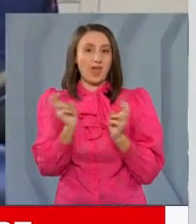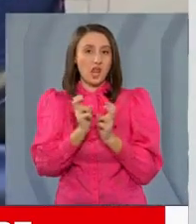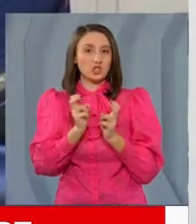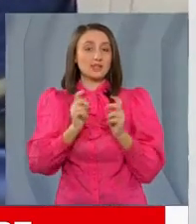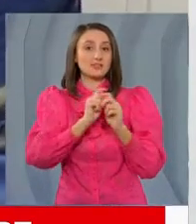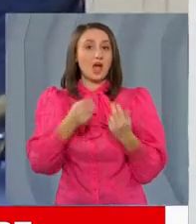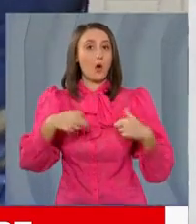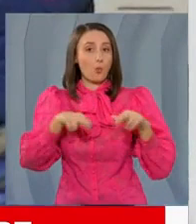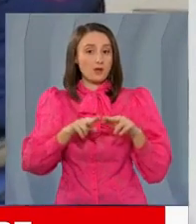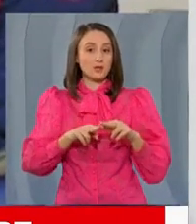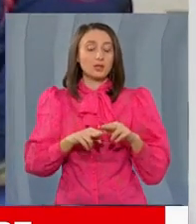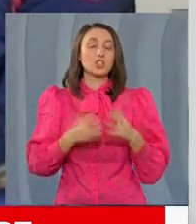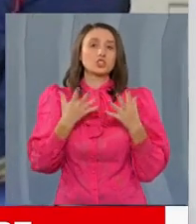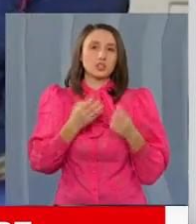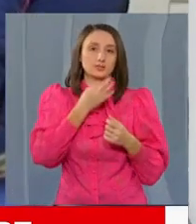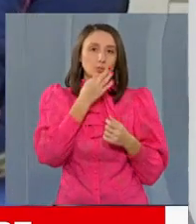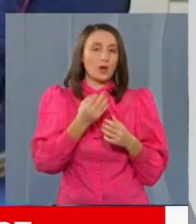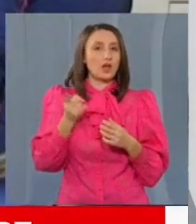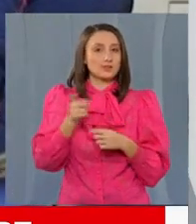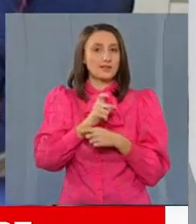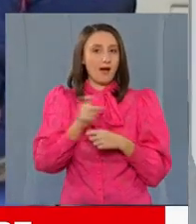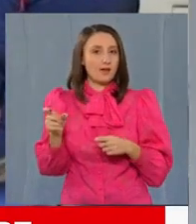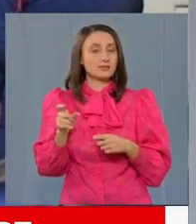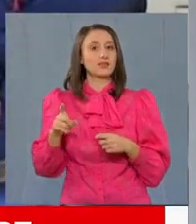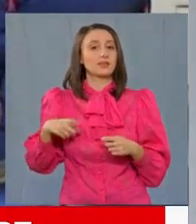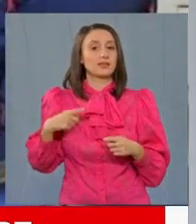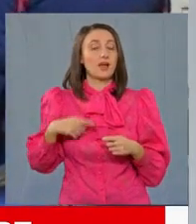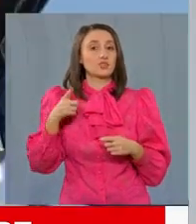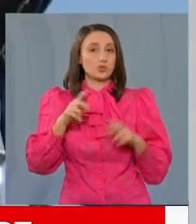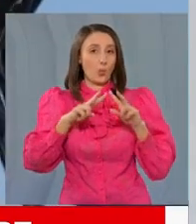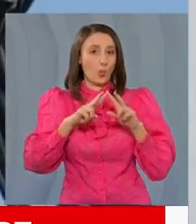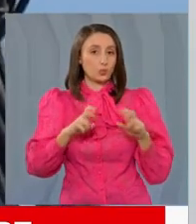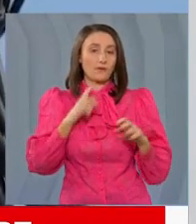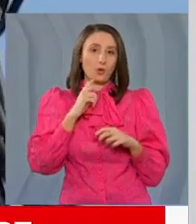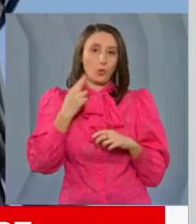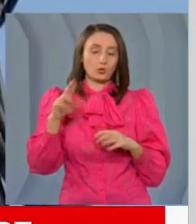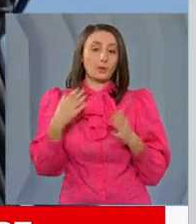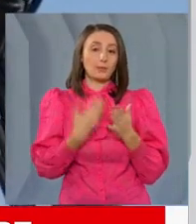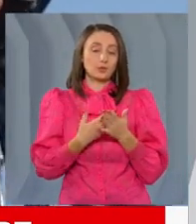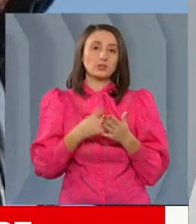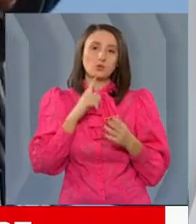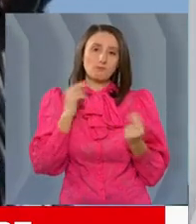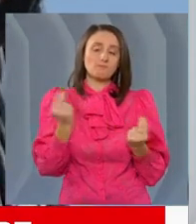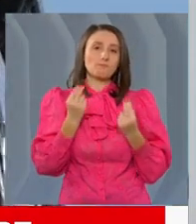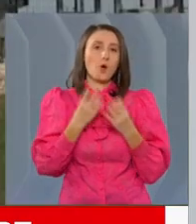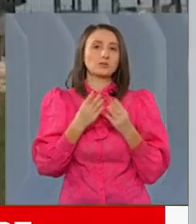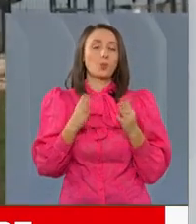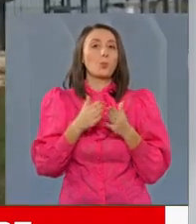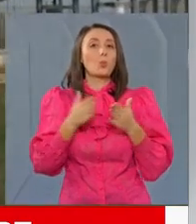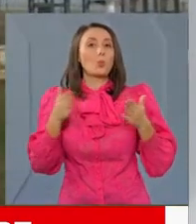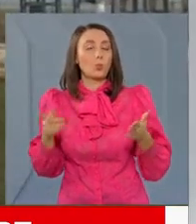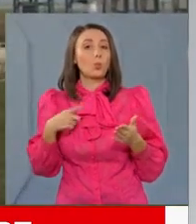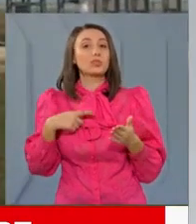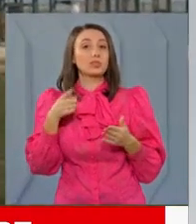țara noastră și, de altfel, ce este de precizat în acest caz este că aceste controle vor continua pentru că sunt foarte multe